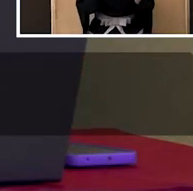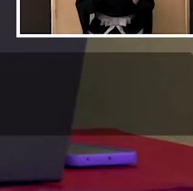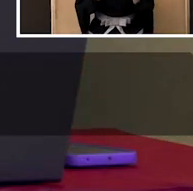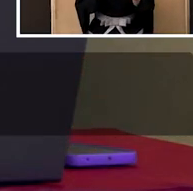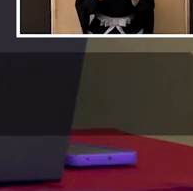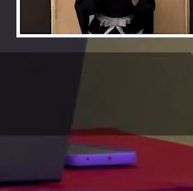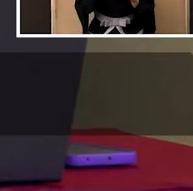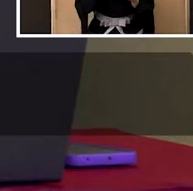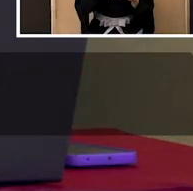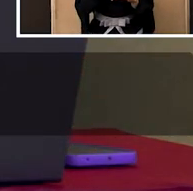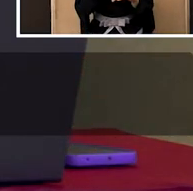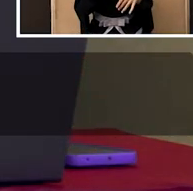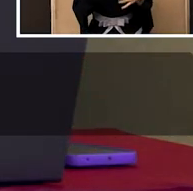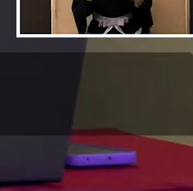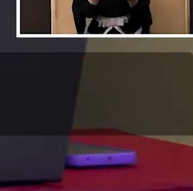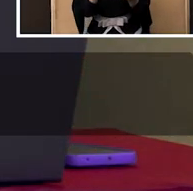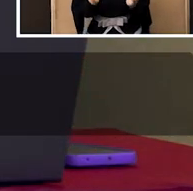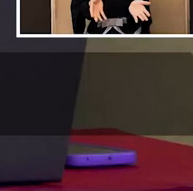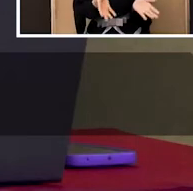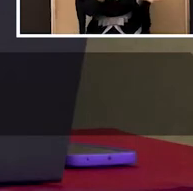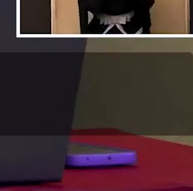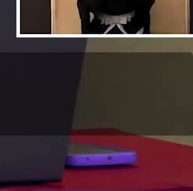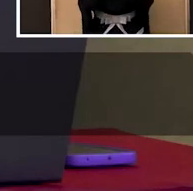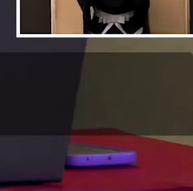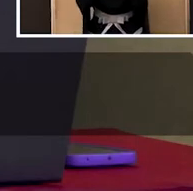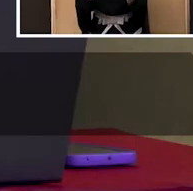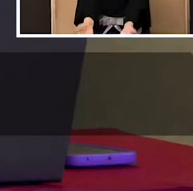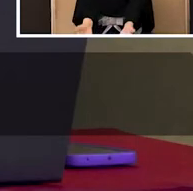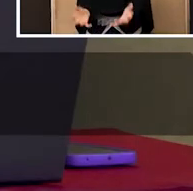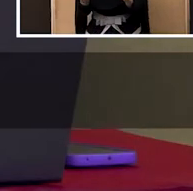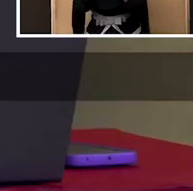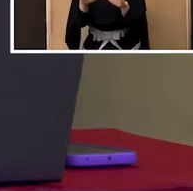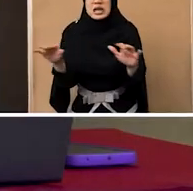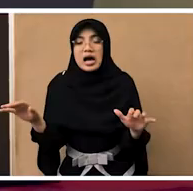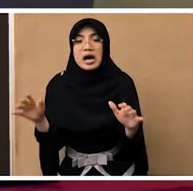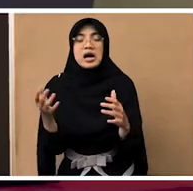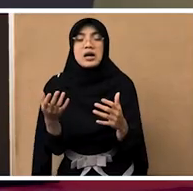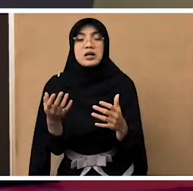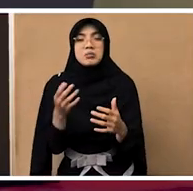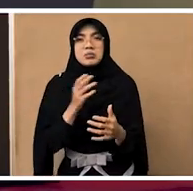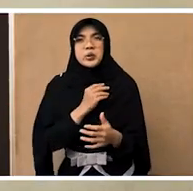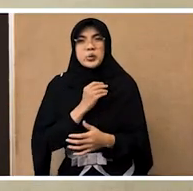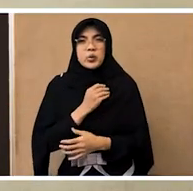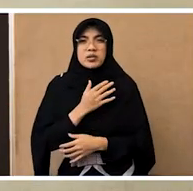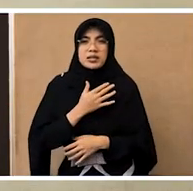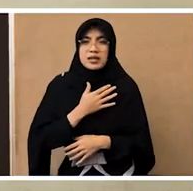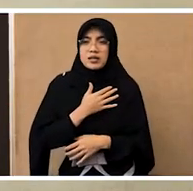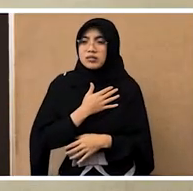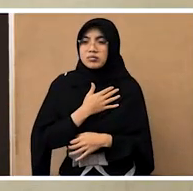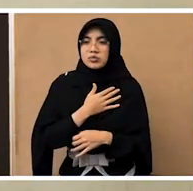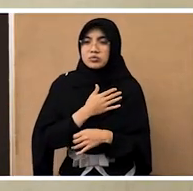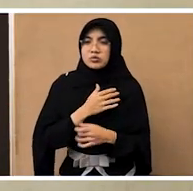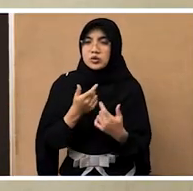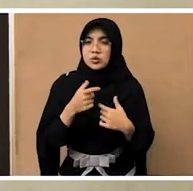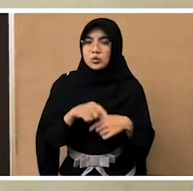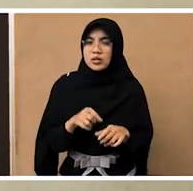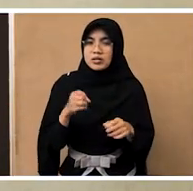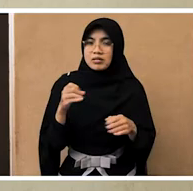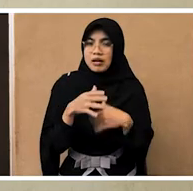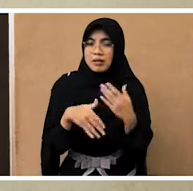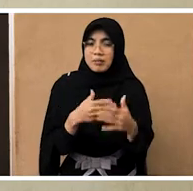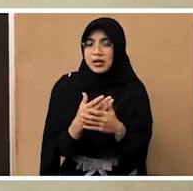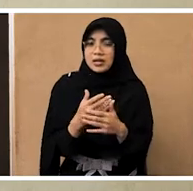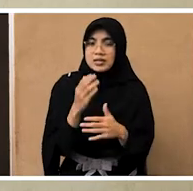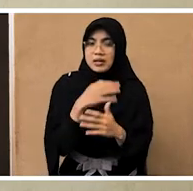terkait dengan Apakah ringan berat dan sedang menurut saya tidak cukup relevan diterapkan